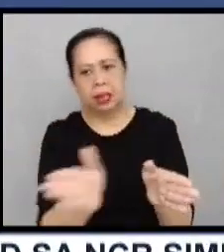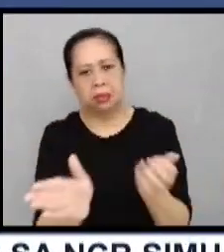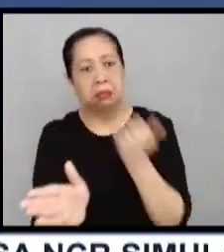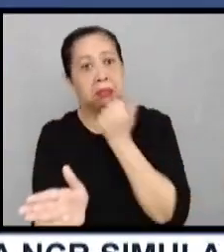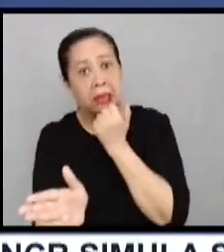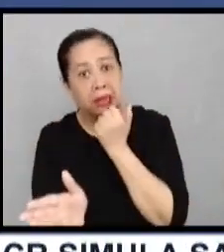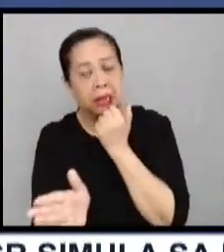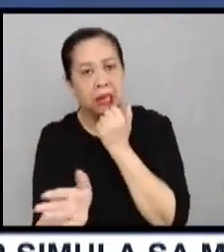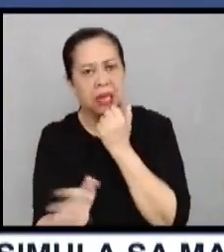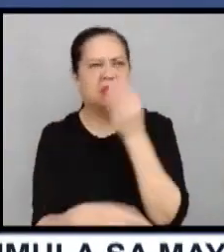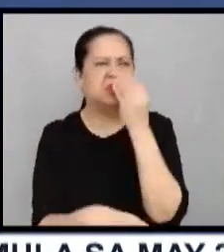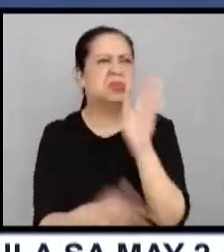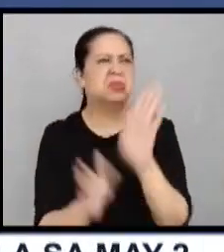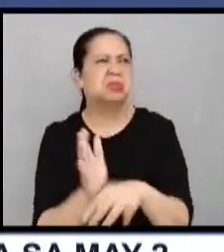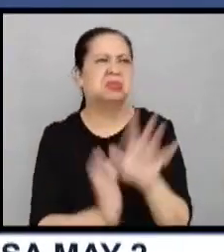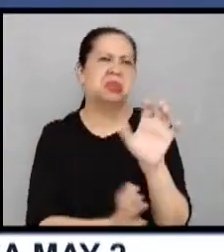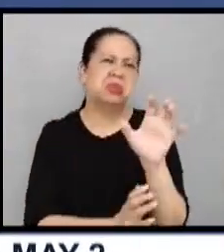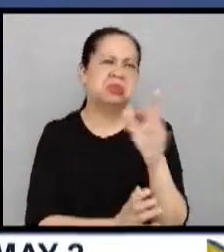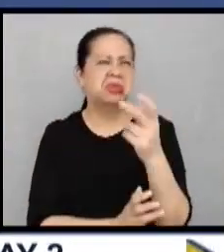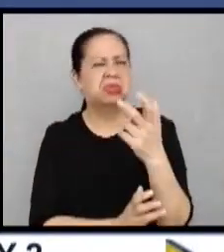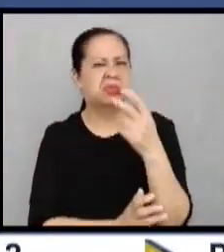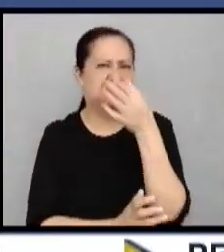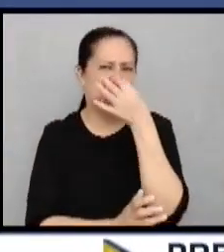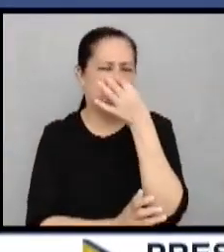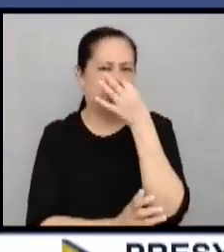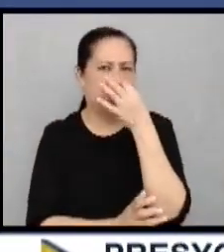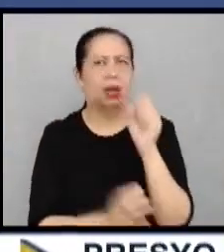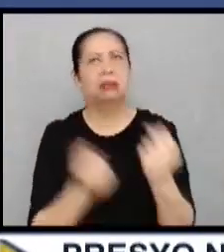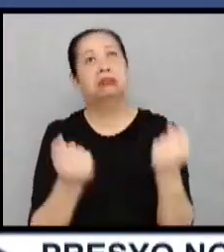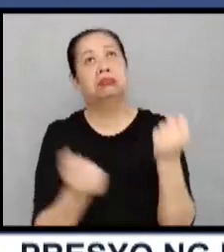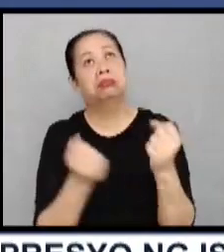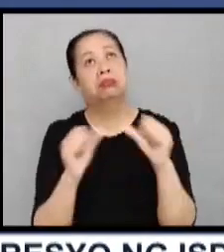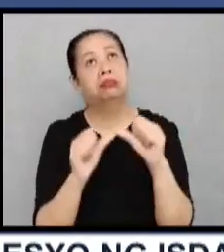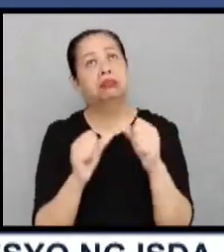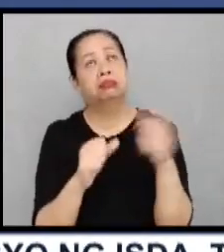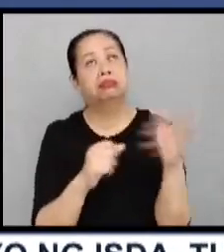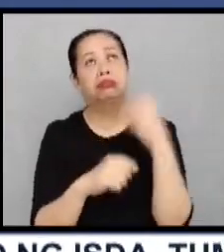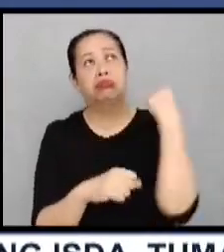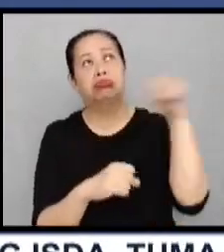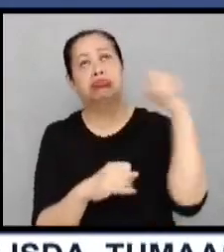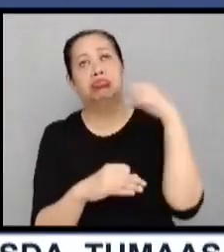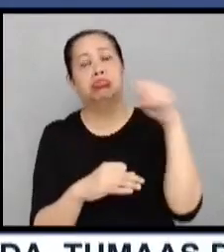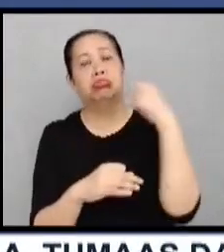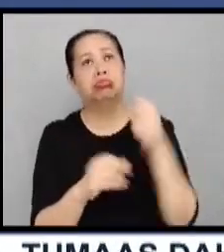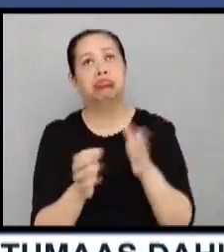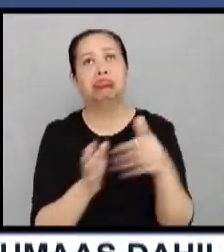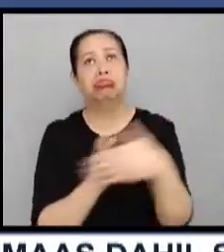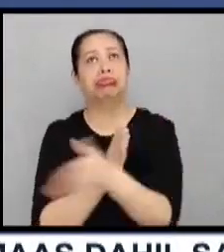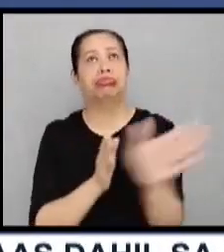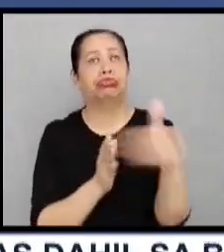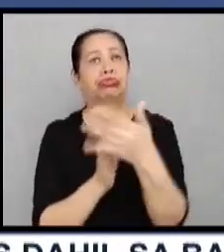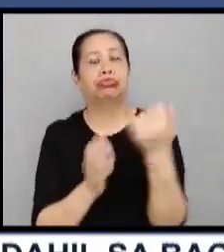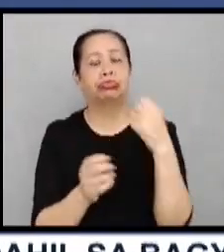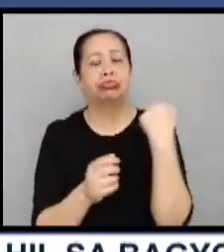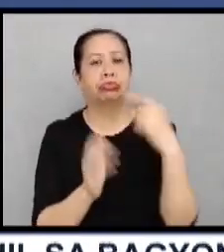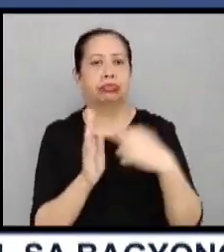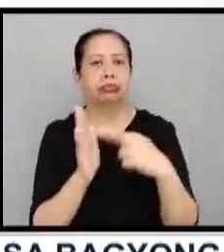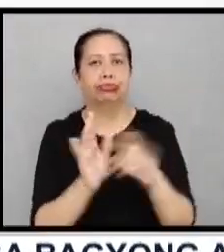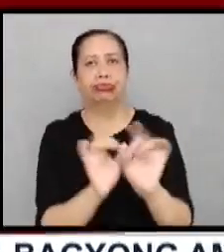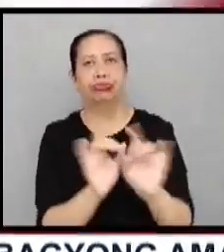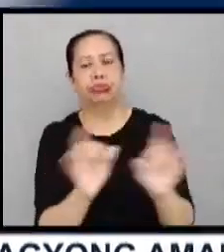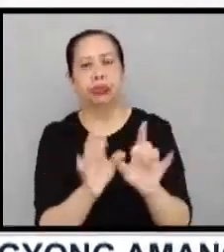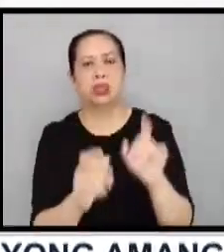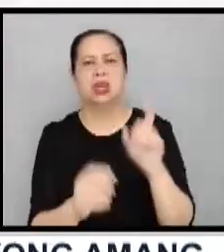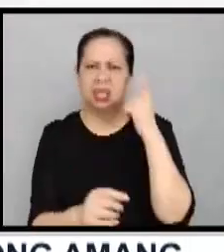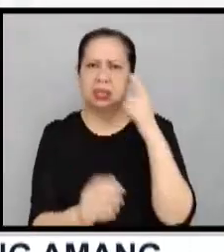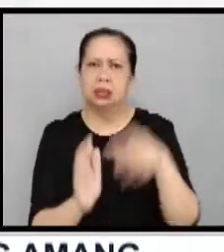a few hundred pesos, drivers will continue to violate the regulation. No? So we'll have to review all